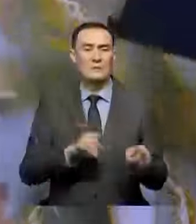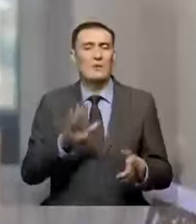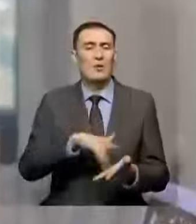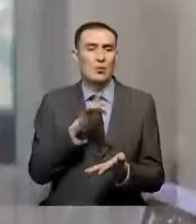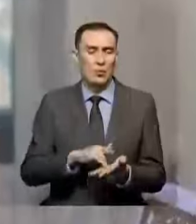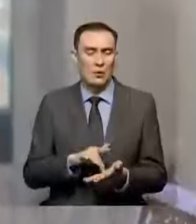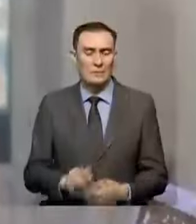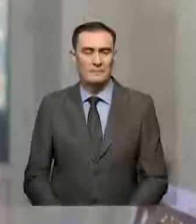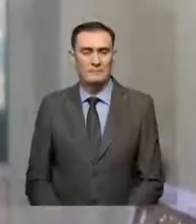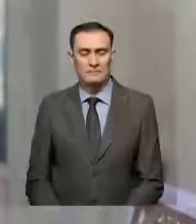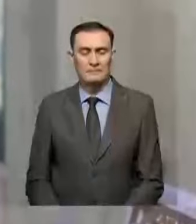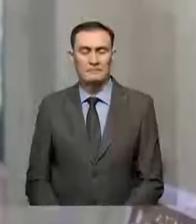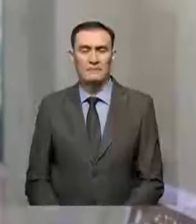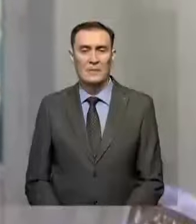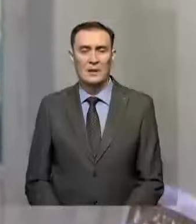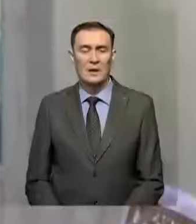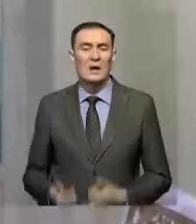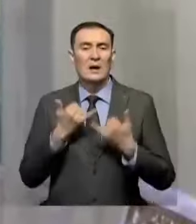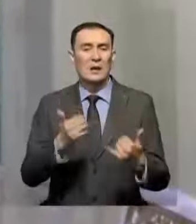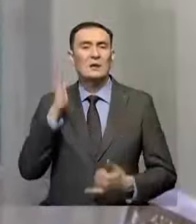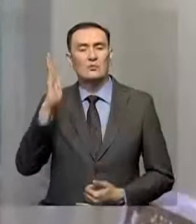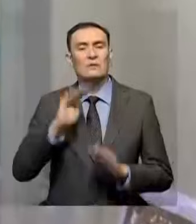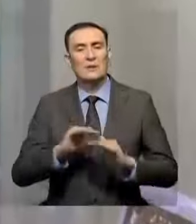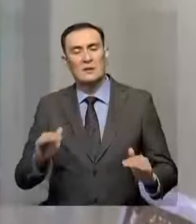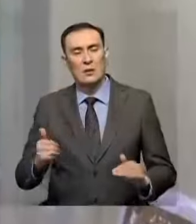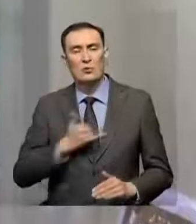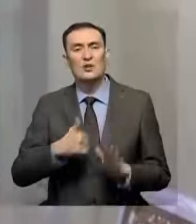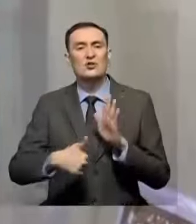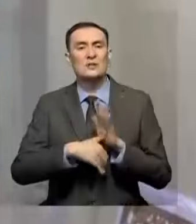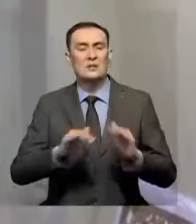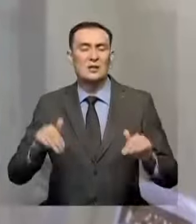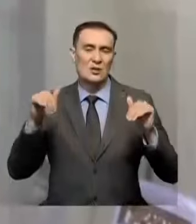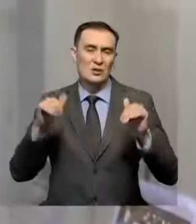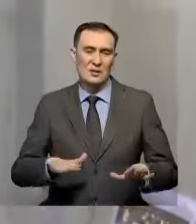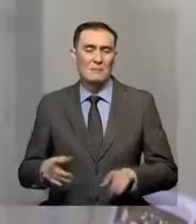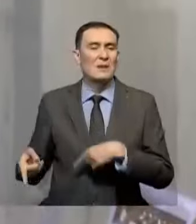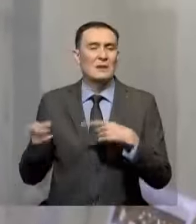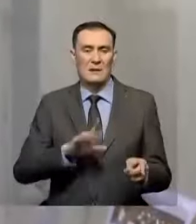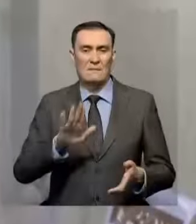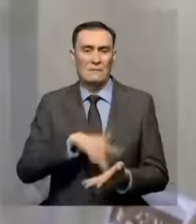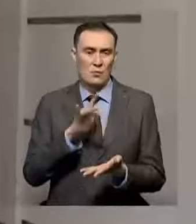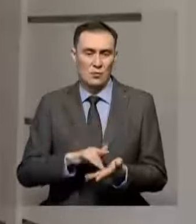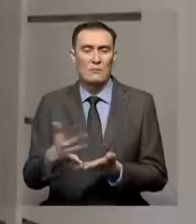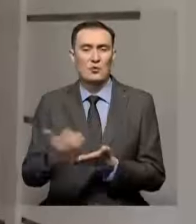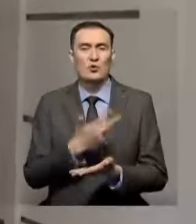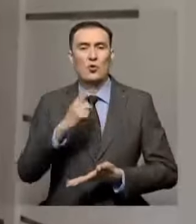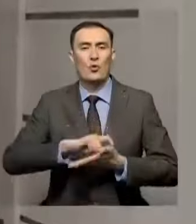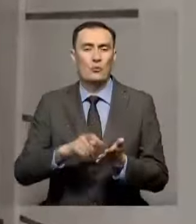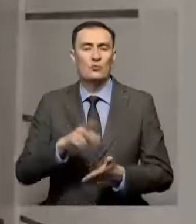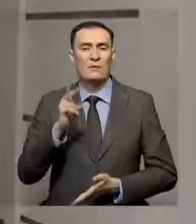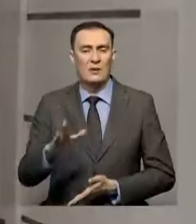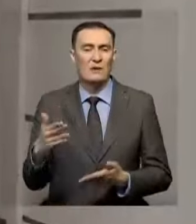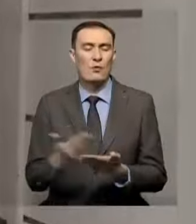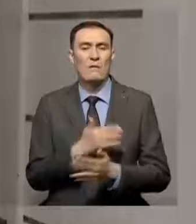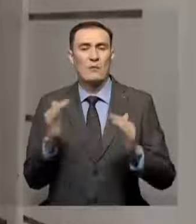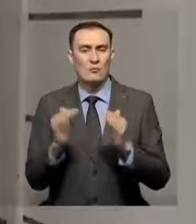городе. Ради будущего детей, а их у нас шестеро, мы решили переехать в город. Получили трехкомнатную квартиру в